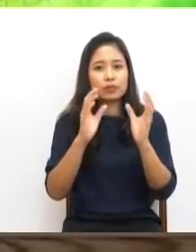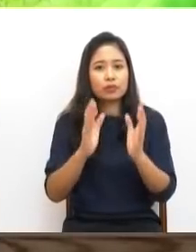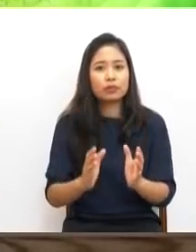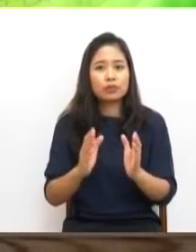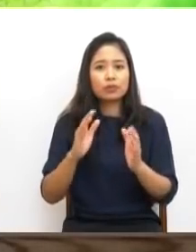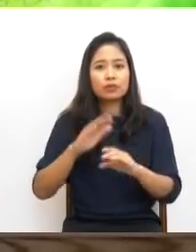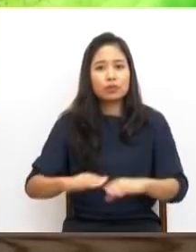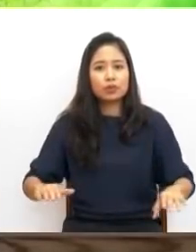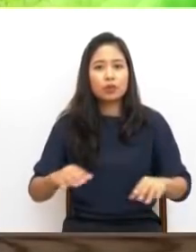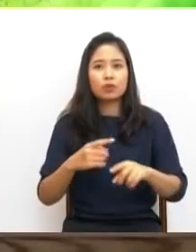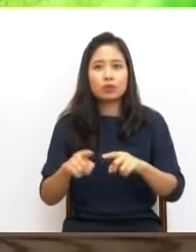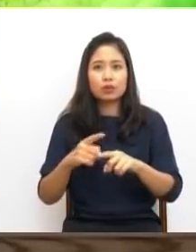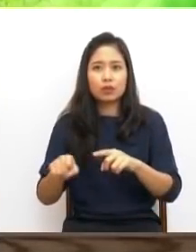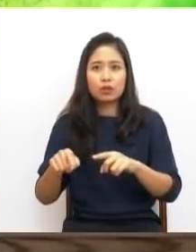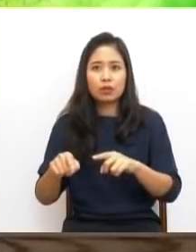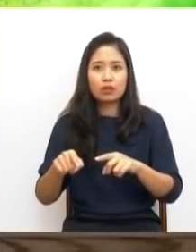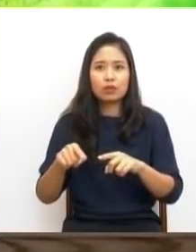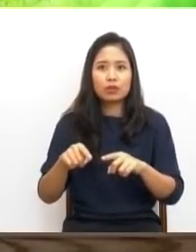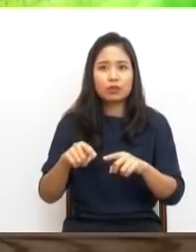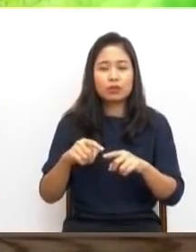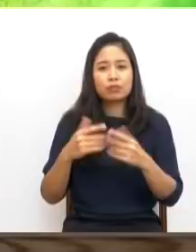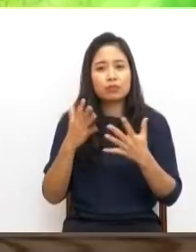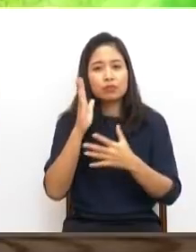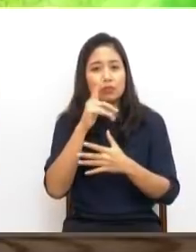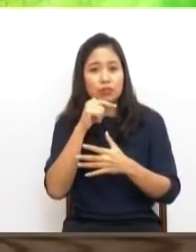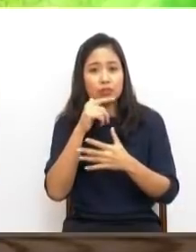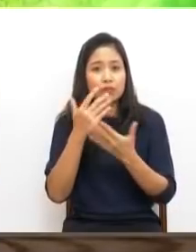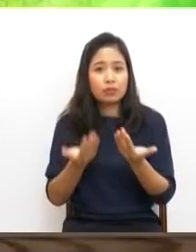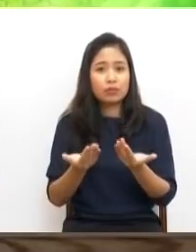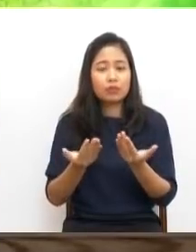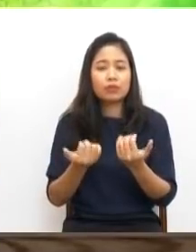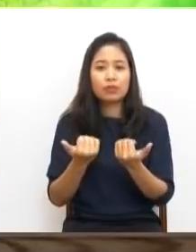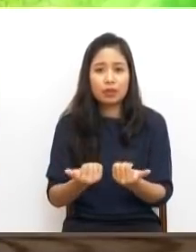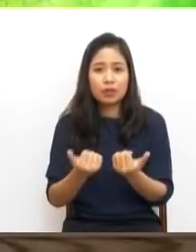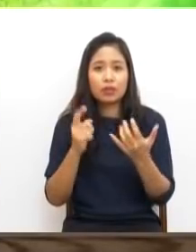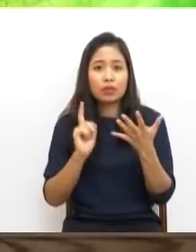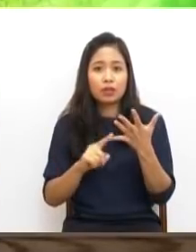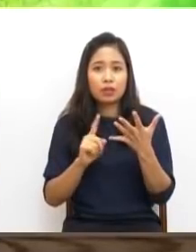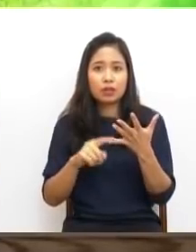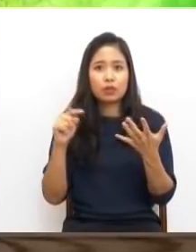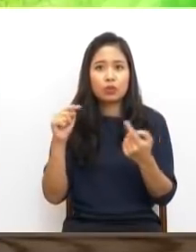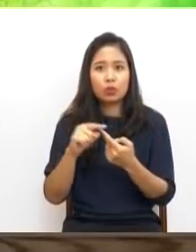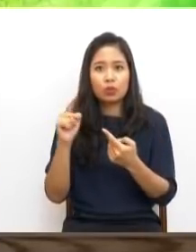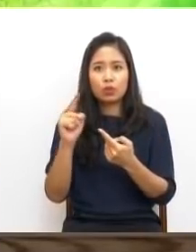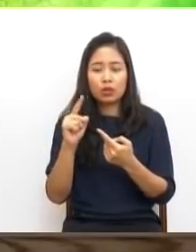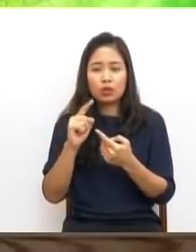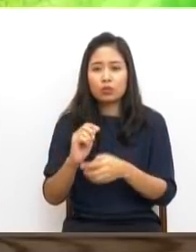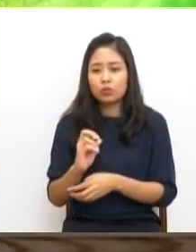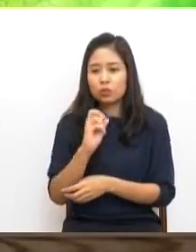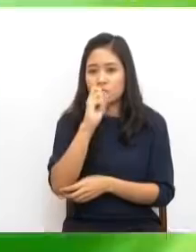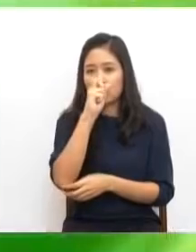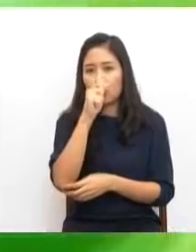ได้รับทราบร่วมกันรวมไปถึงผู้ปกครองก็ดีว่าเรื่องนี้ก็คือเรื่องประเด็นที่ผมเสนอก็คือเรื่องของการสอบบ